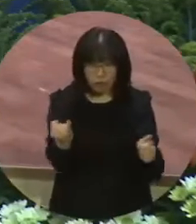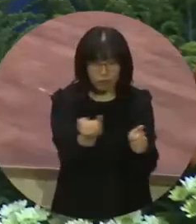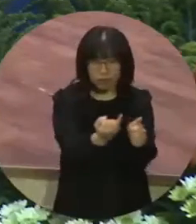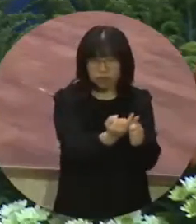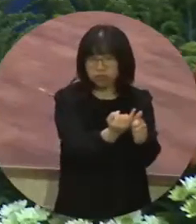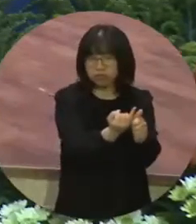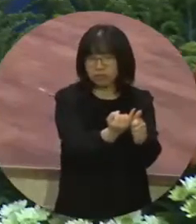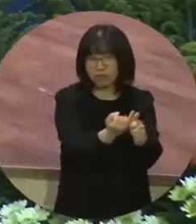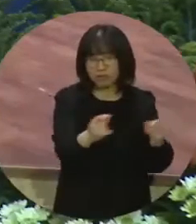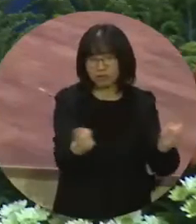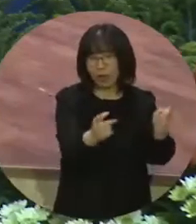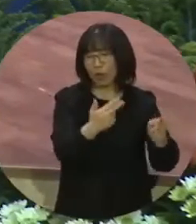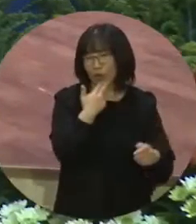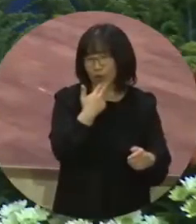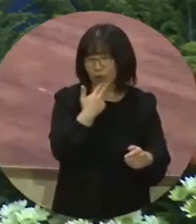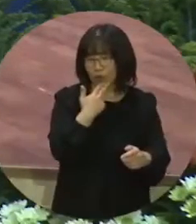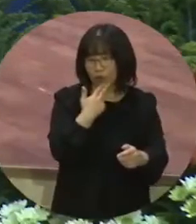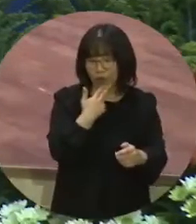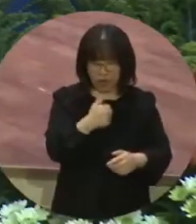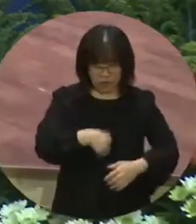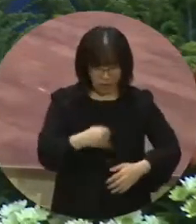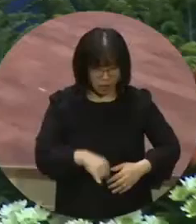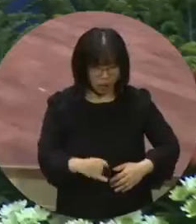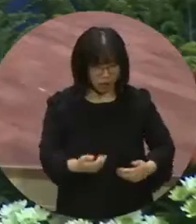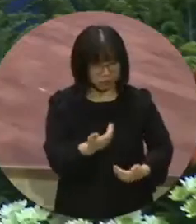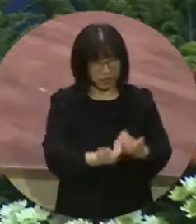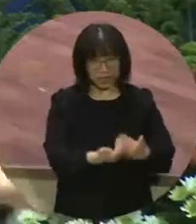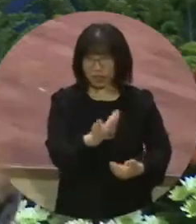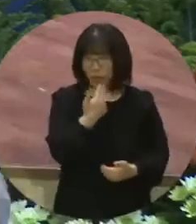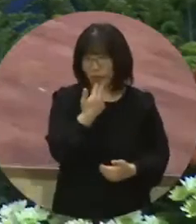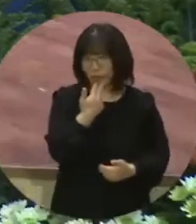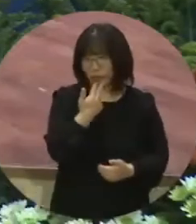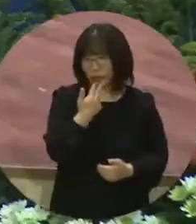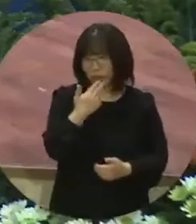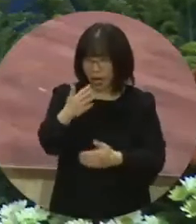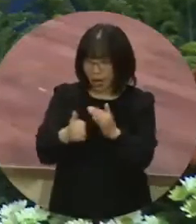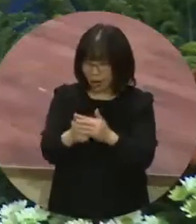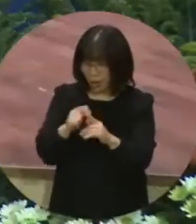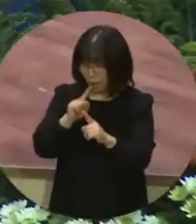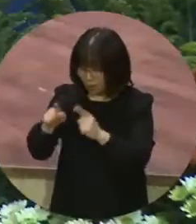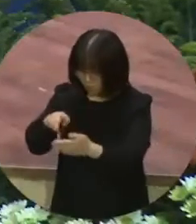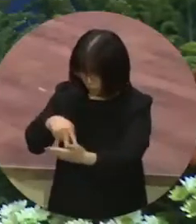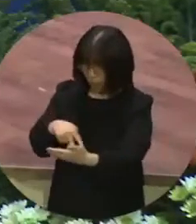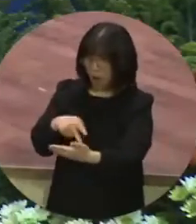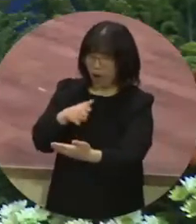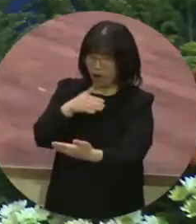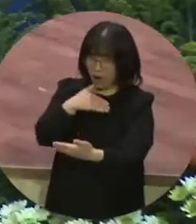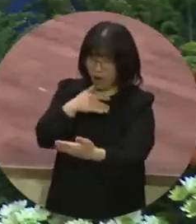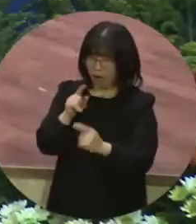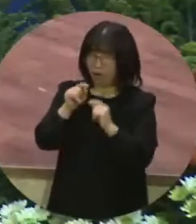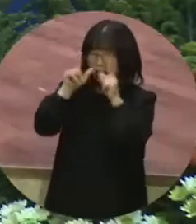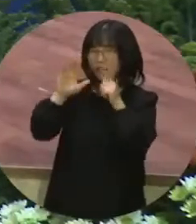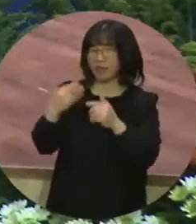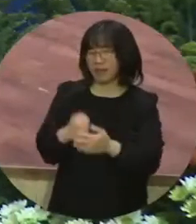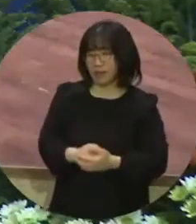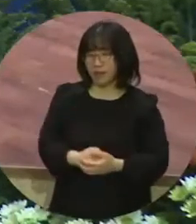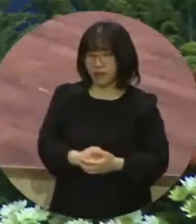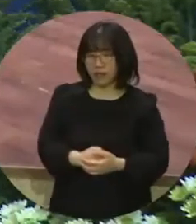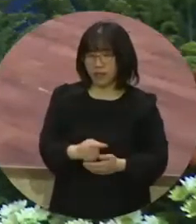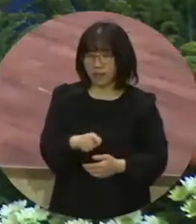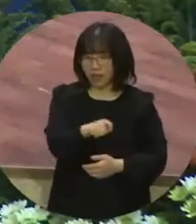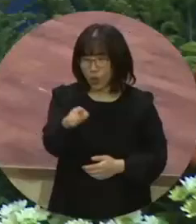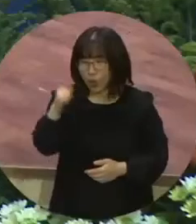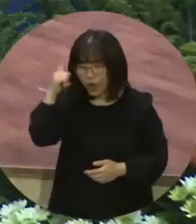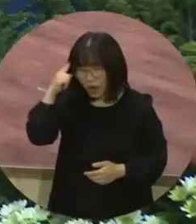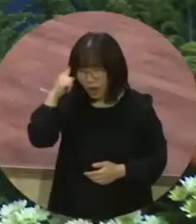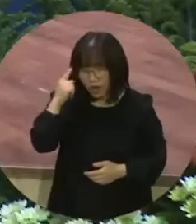있습니까? 부자 간에 무슨 갈등이 생기면 뭐가 있어요? 하나님 말씀 보면 다 답이 나오는데. 왜 그렇지 못하느냐? 속고